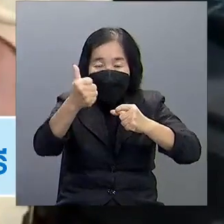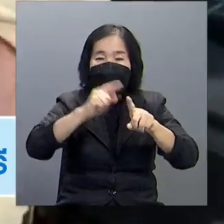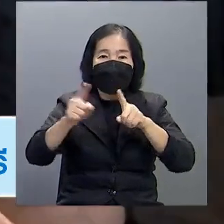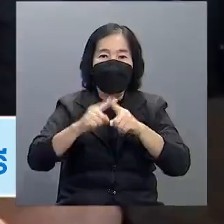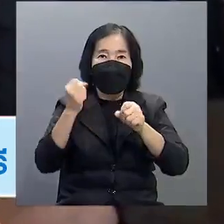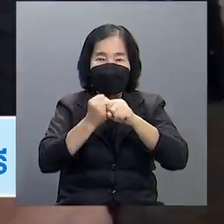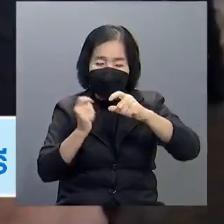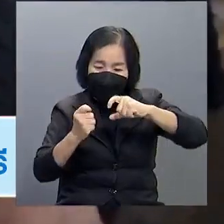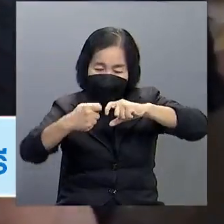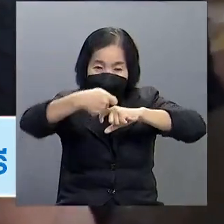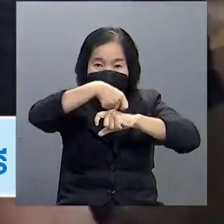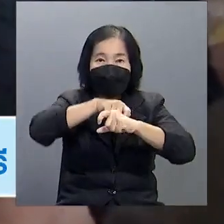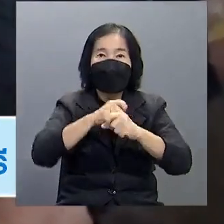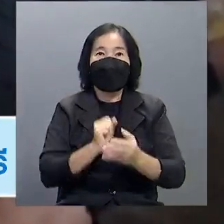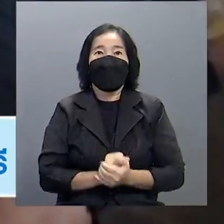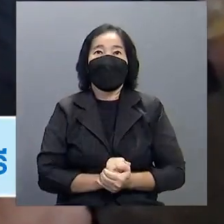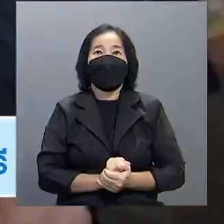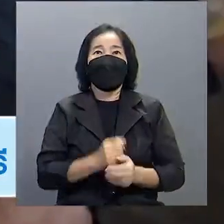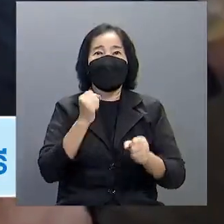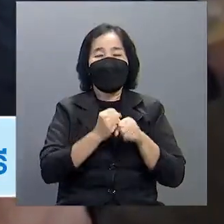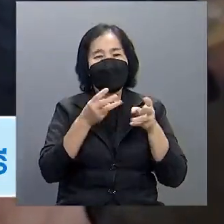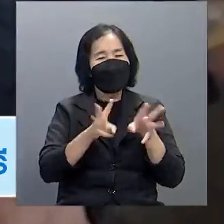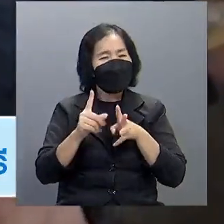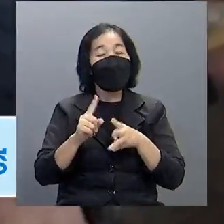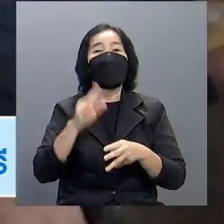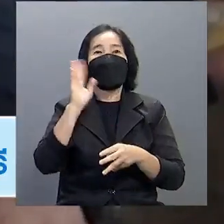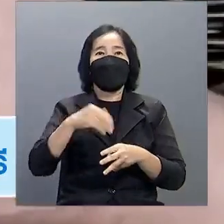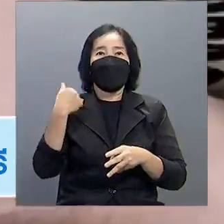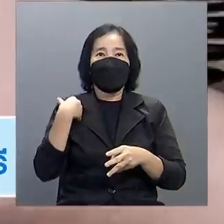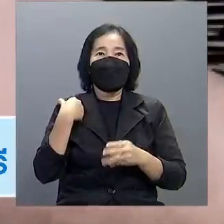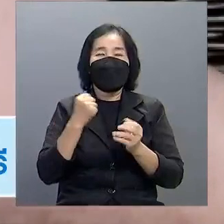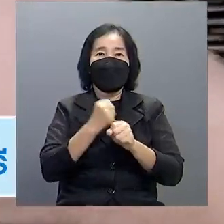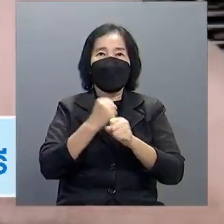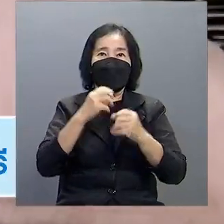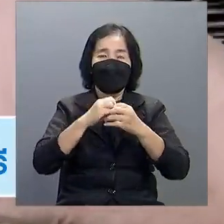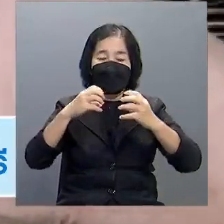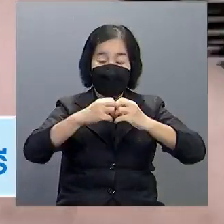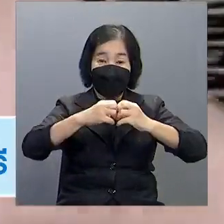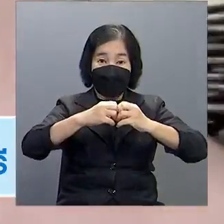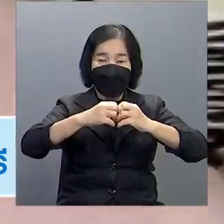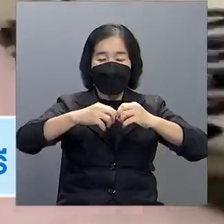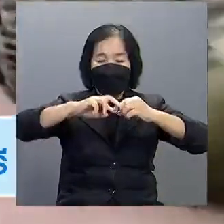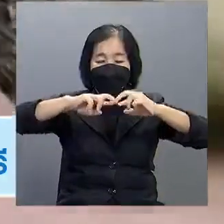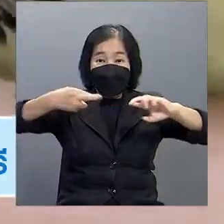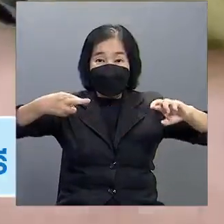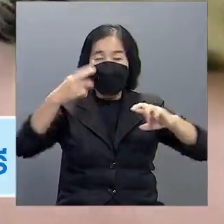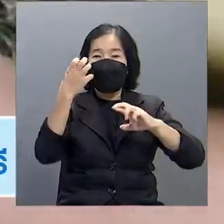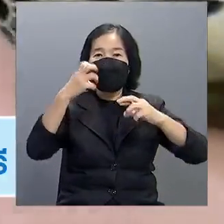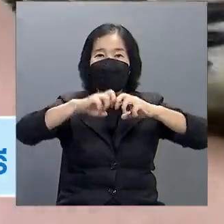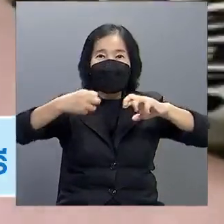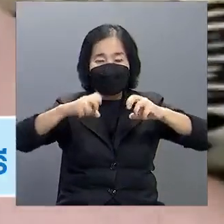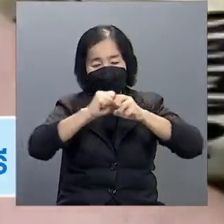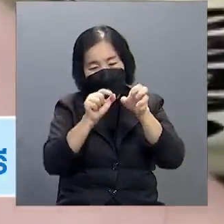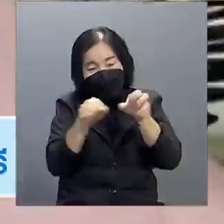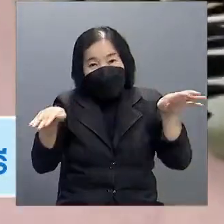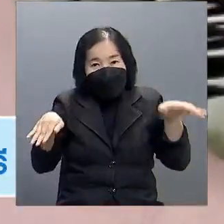งค่ะ ครับสำหรับวิธีการทำครับคุณมนตรีก็จะใช้เม็ดกระบอกครับมาทำเป็นส่วนหัวใช้ลวดทำเป็นขาครับหรือวัสดุเหลือใช้จากการเลี่ยมพ